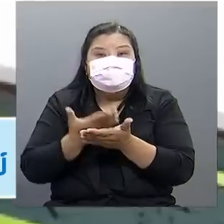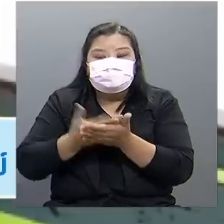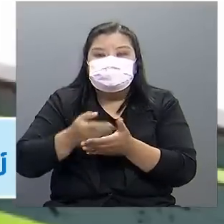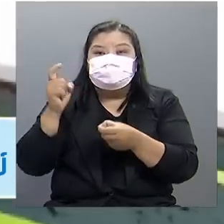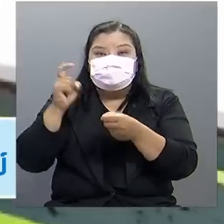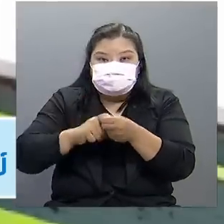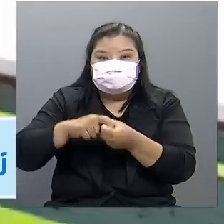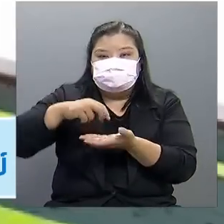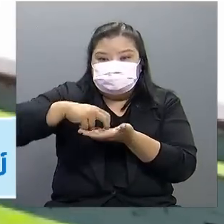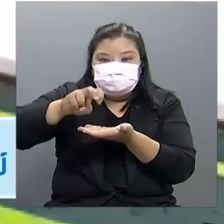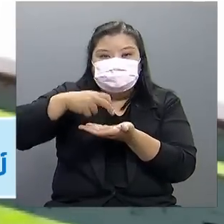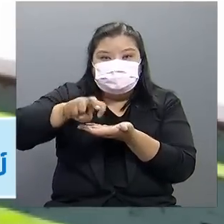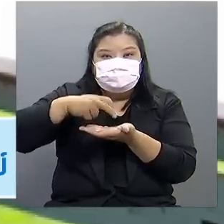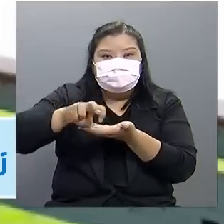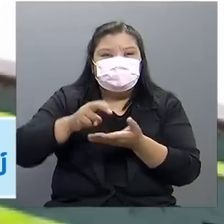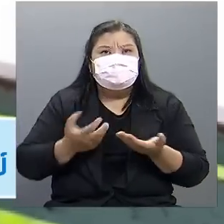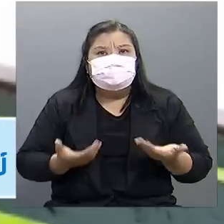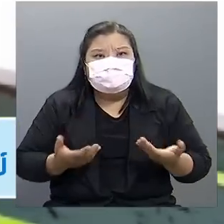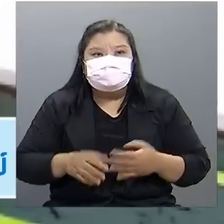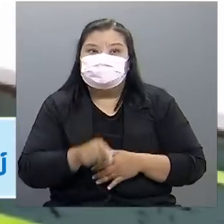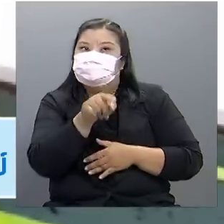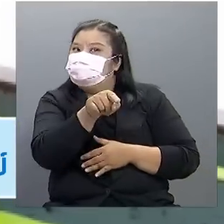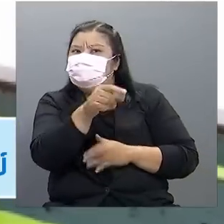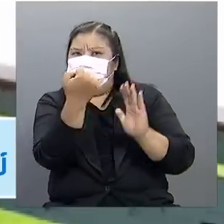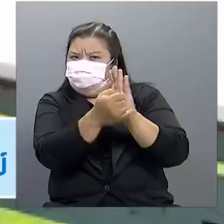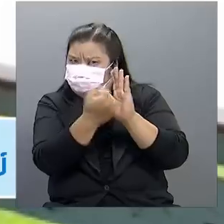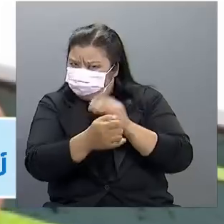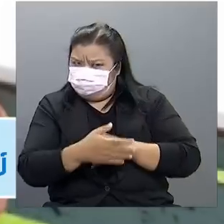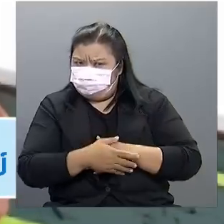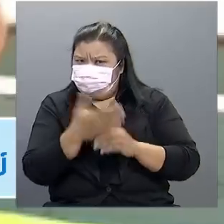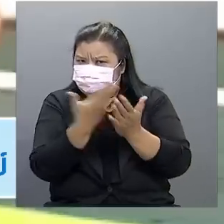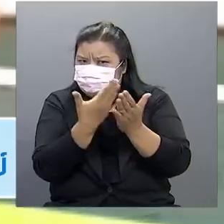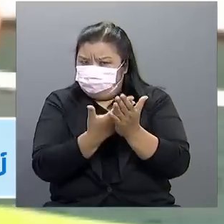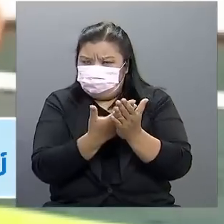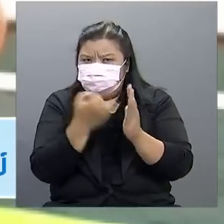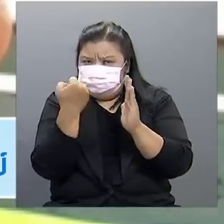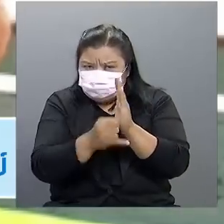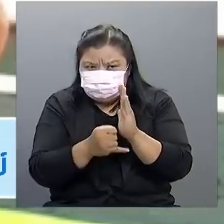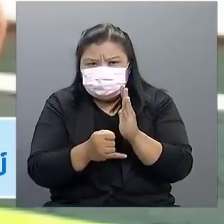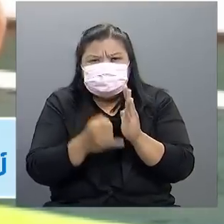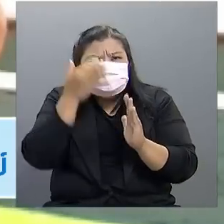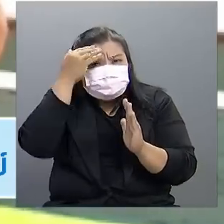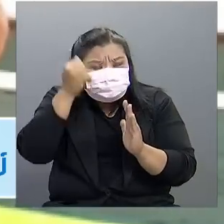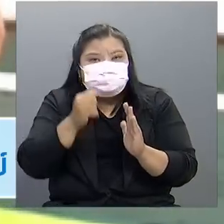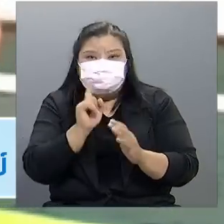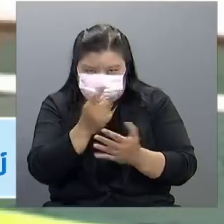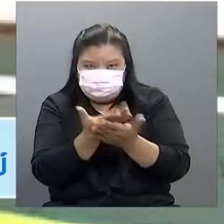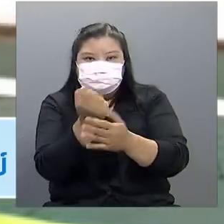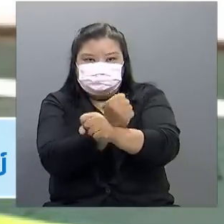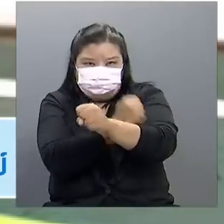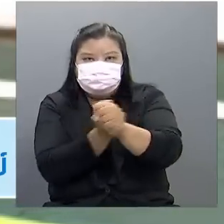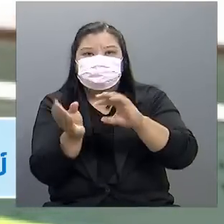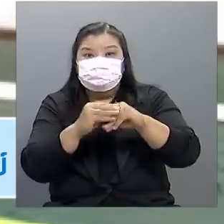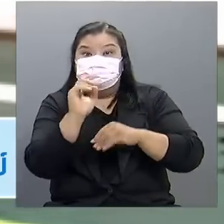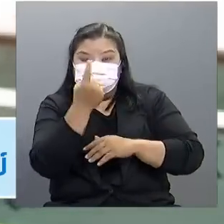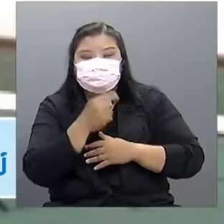ก่อเหตุบ่ คุณทําผิดขั้นตอนการกู้พ ทําผิดขั้นตอน ต้องมค่าทultanเนี่ จะยงเอาอยู่ไ